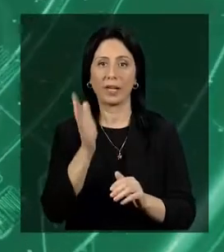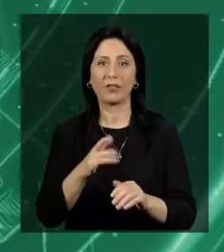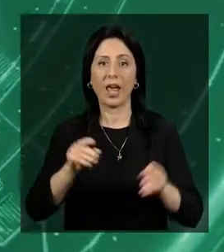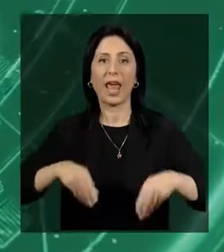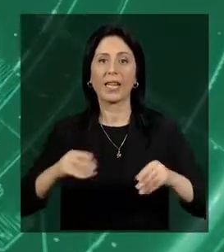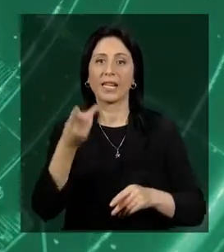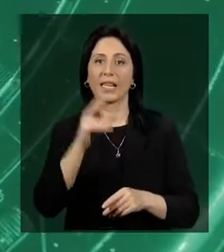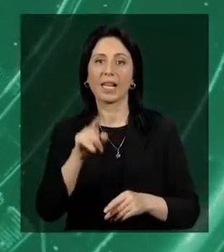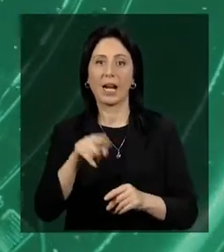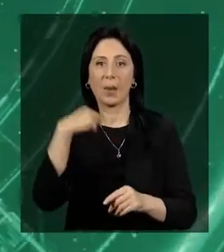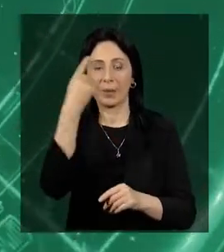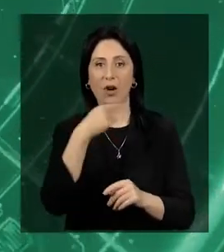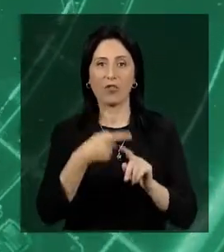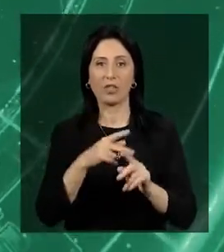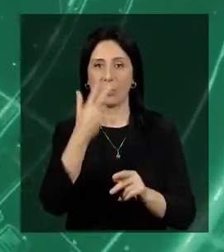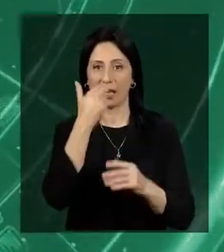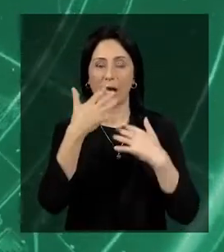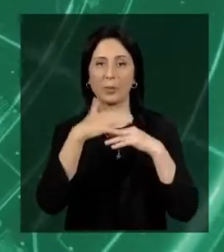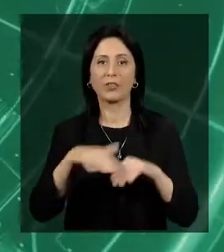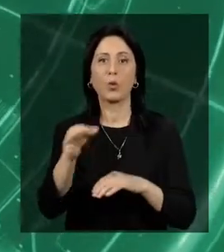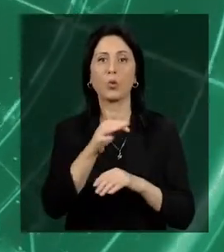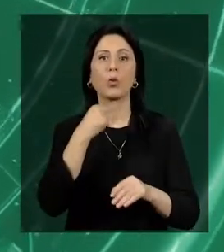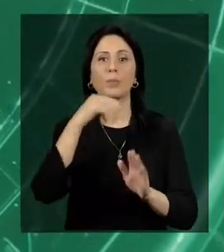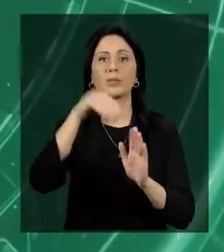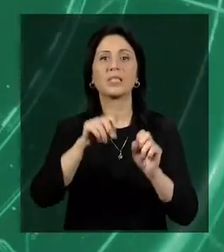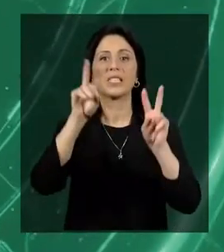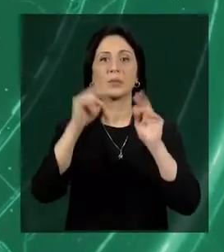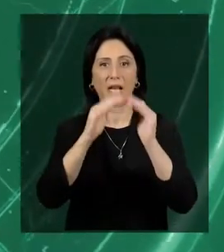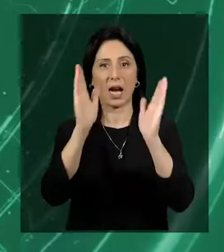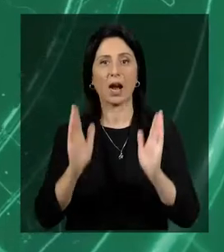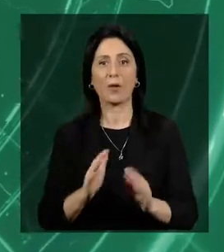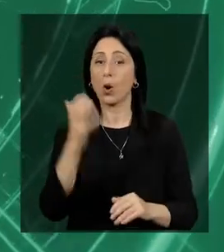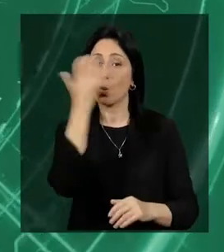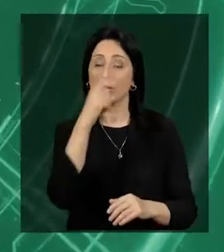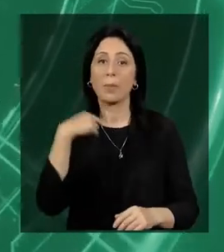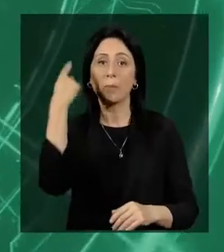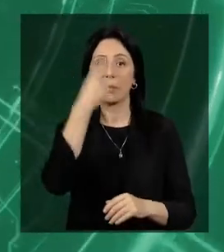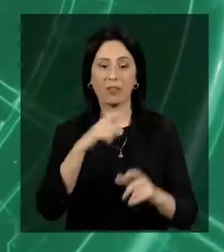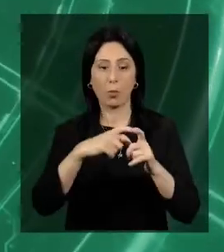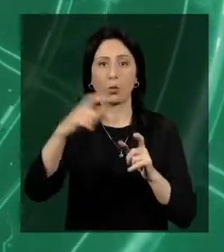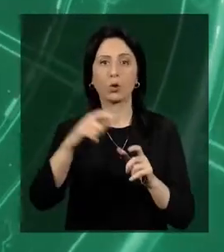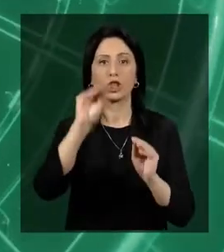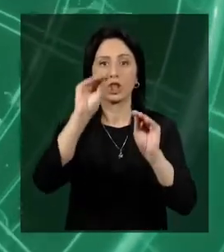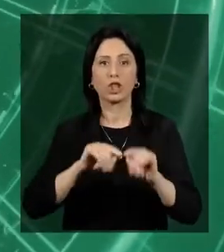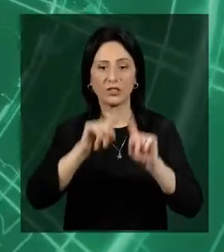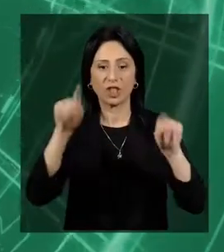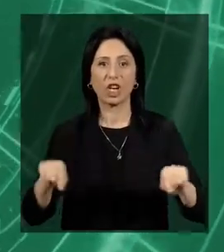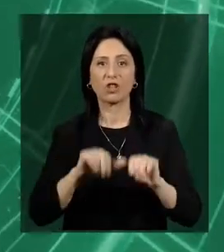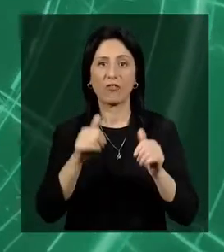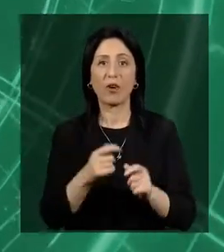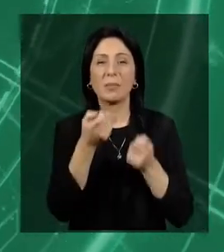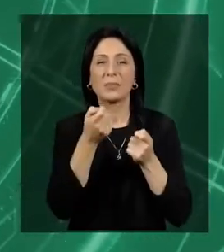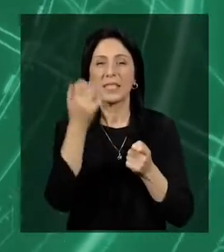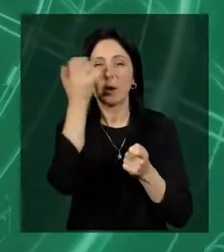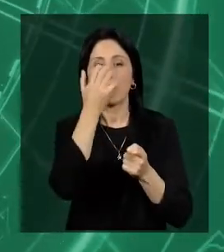համար ապահովված է։ Սալակով օգտվող անձանց համար ադապտացված ընտրատեղամասում քվեարկելու հատուկ խցիկ, քույր անձանց համար քվեաթերթիկը լրացնող